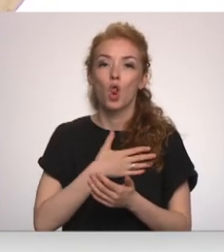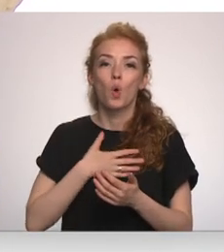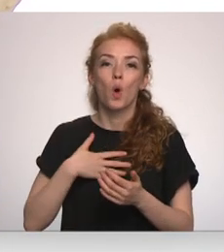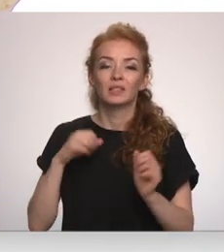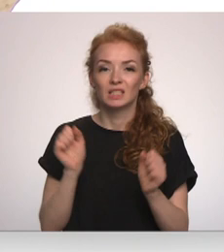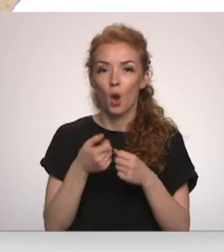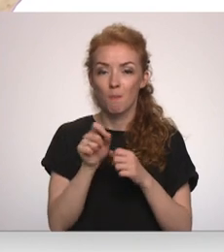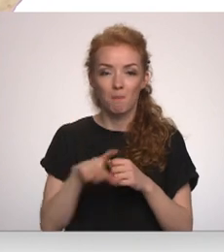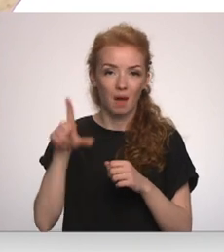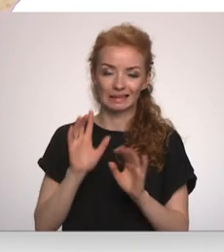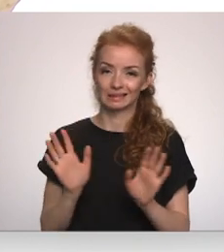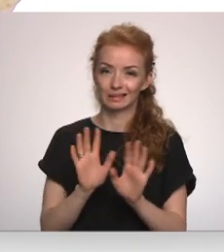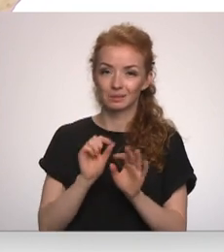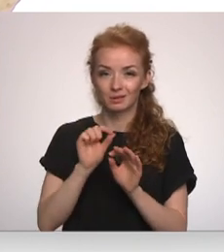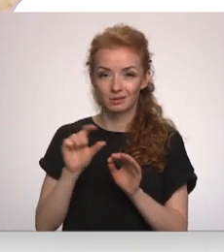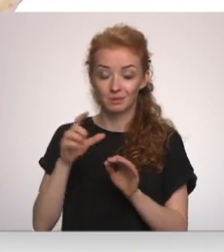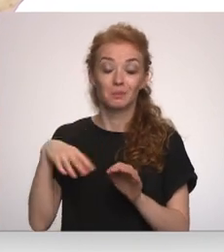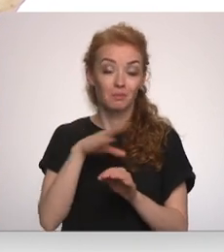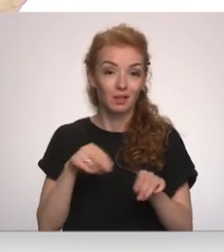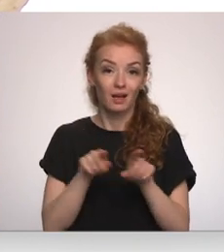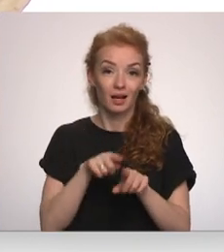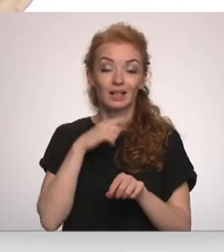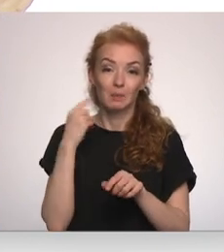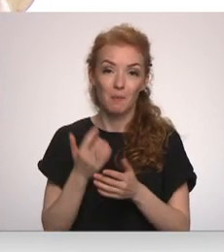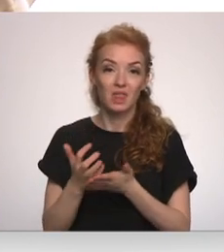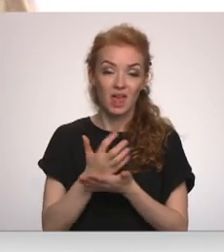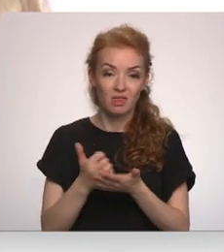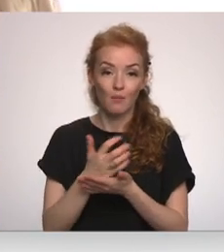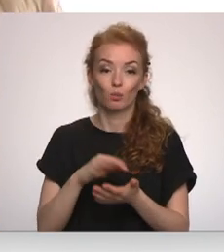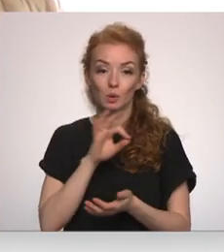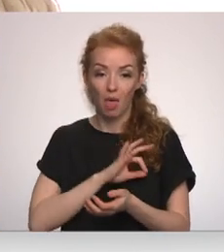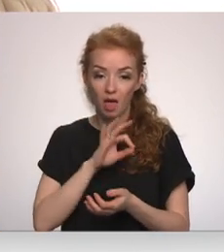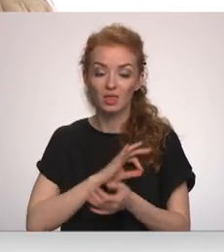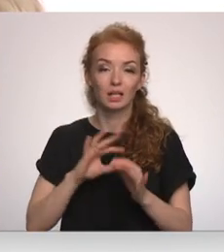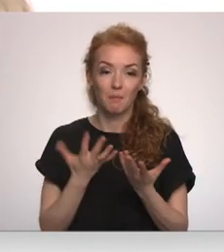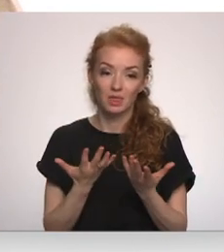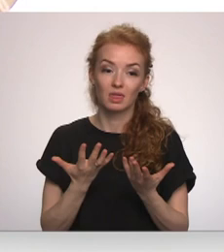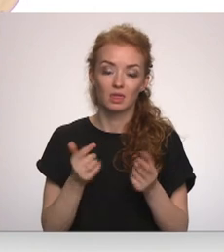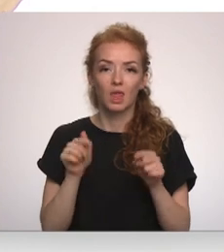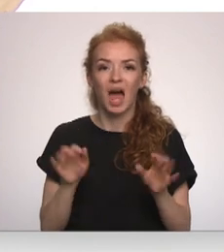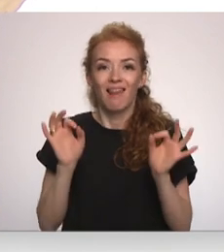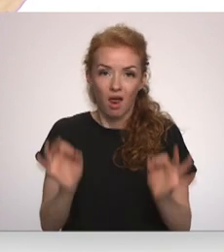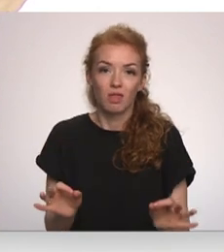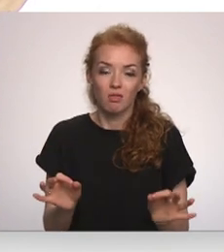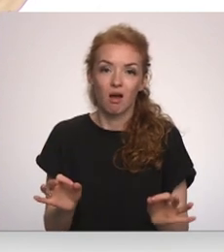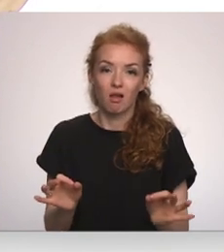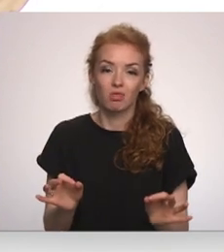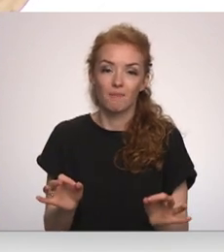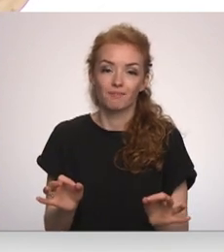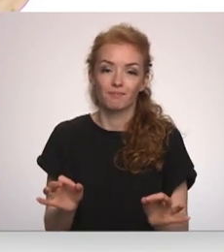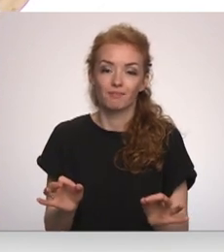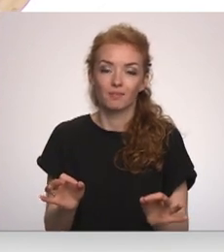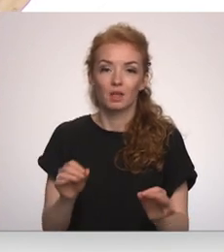būtiski tā cena nav jāceļ. Protams, mēs arī gribam ieņēmumus pelnīt un tā tālāk, bet nu, tā realitāte ir